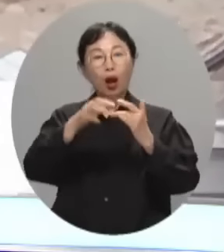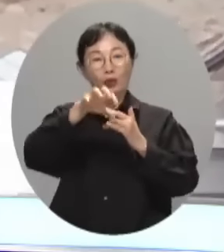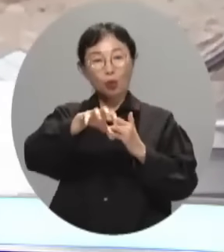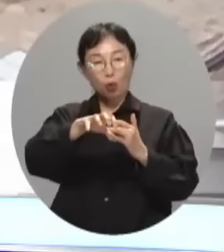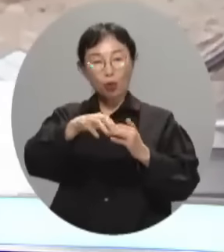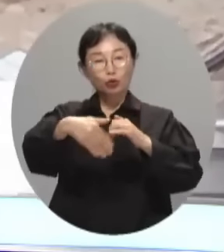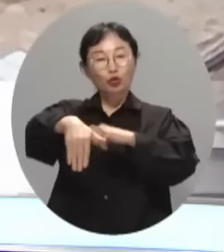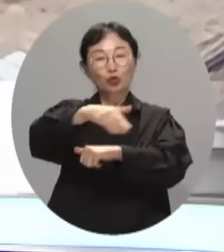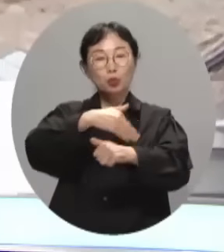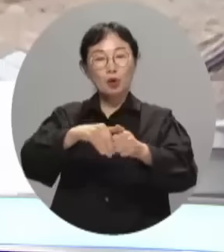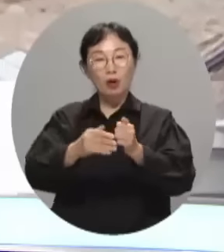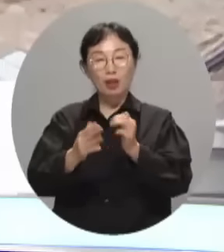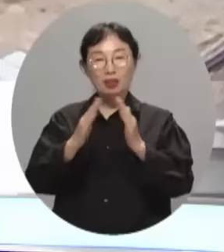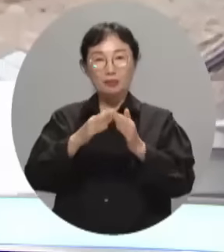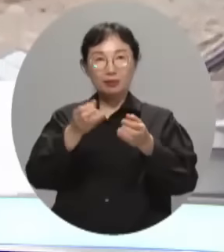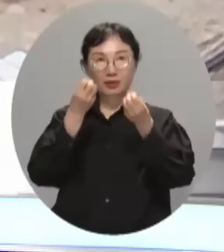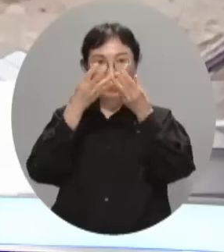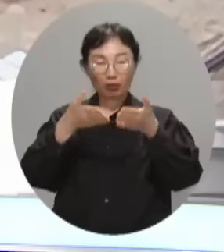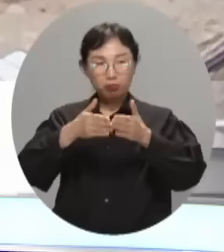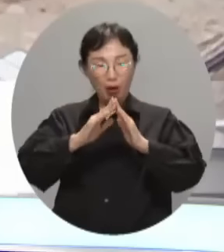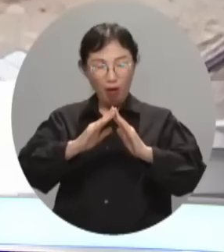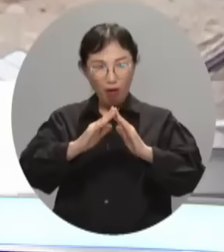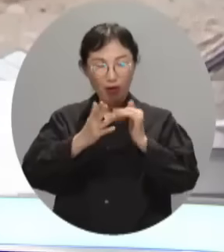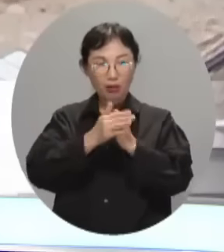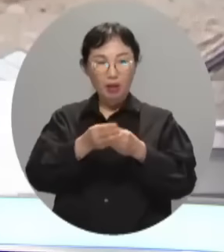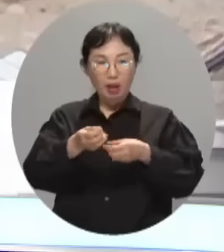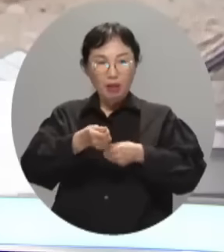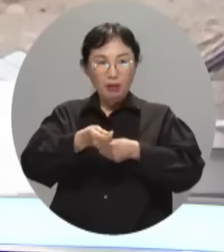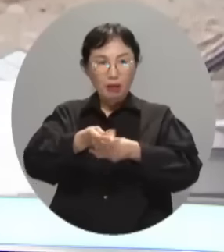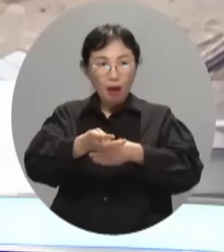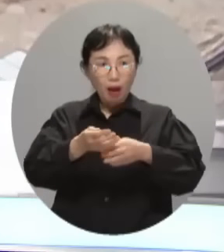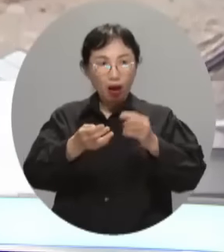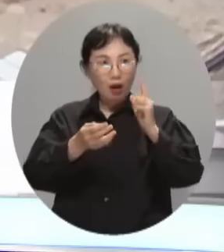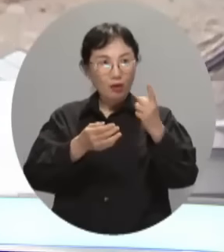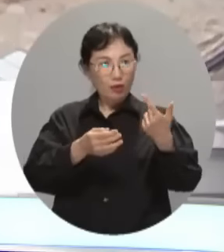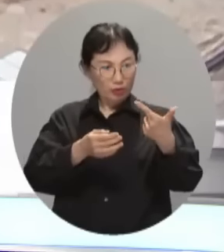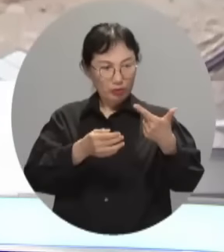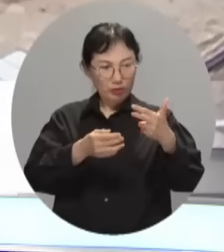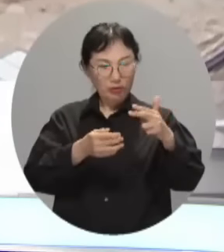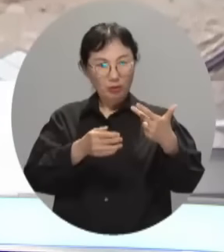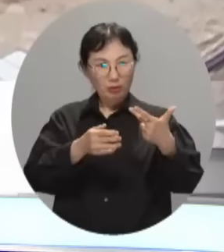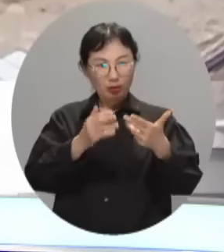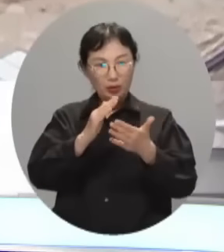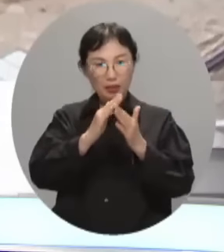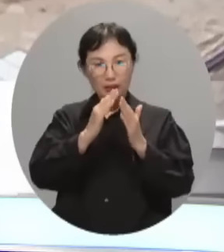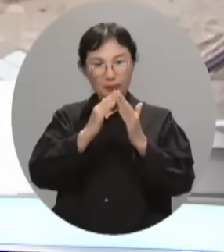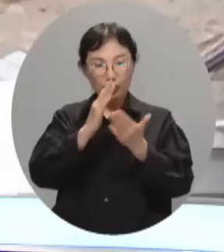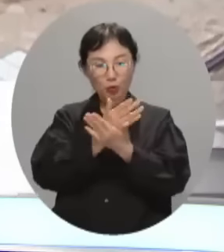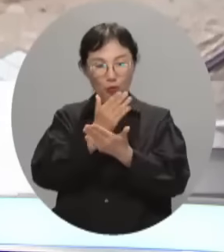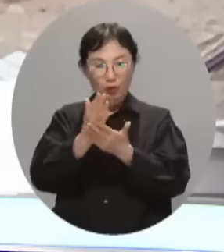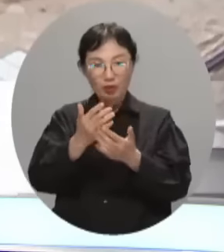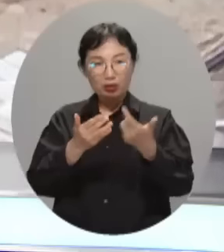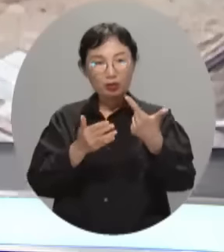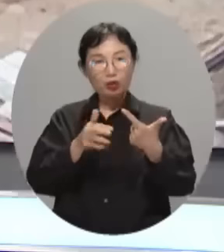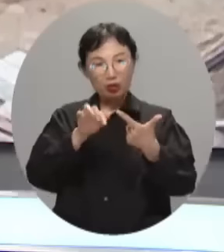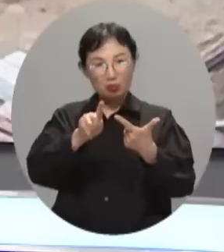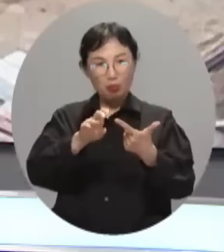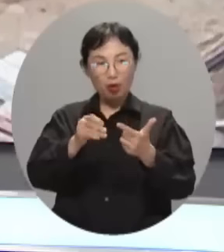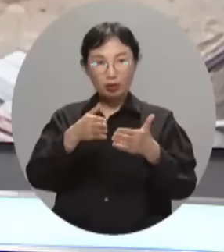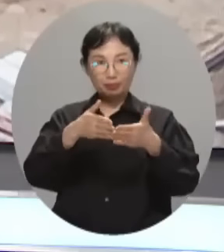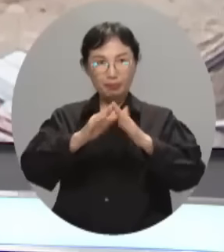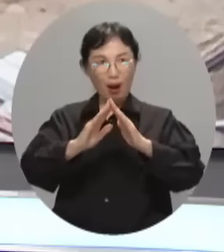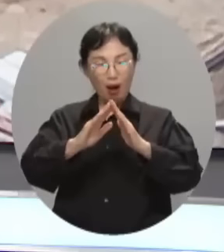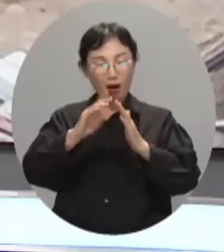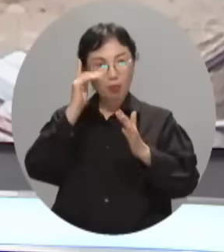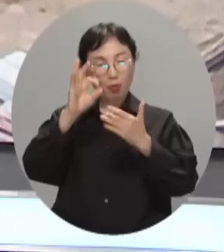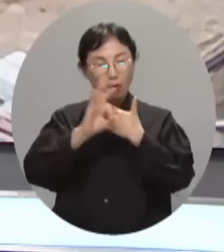있습니다. 토지를 쪼개고 쪼개 6평짜리 집도 짓고 있는 건데 주민 보상을 노린 것 아니냐는 의심을 사고 있습니다.